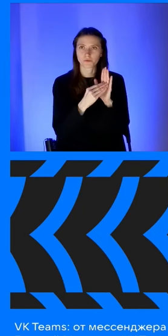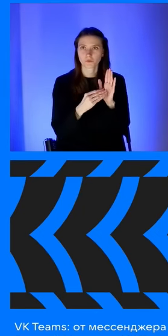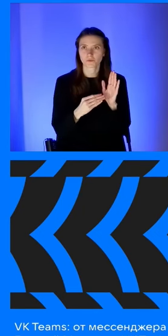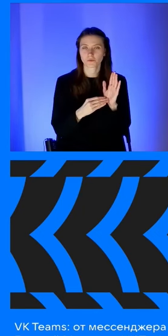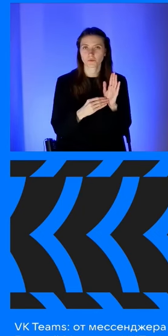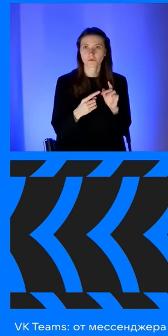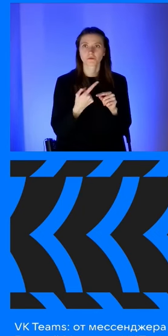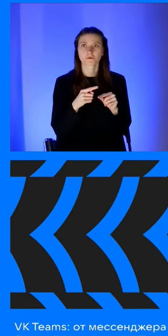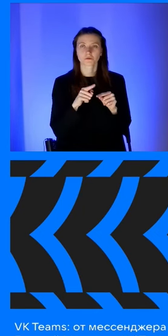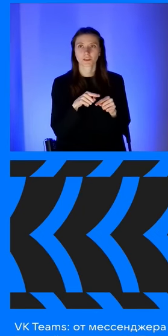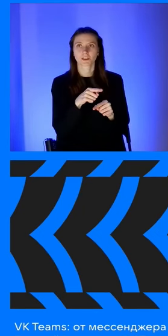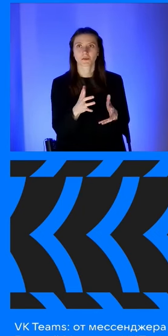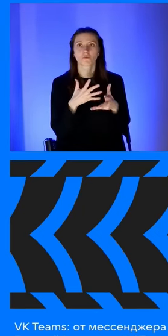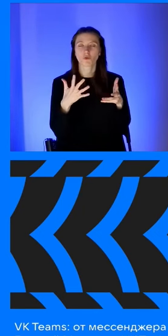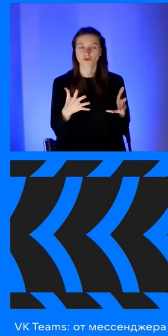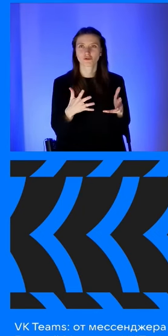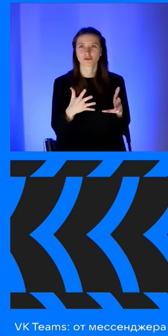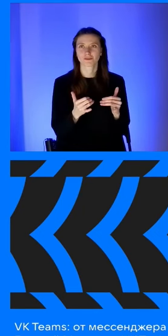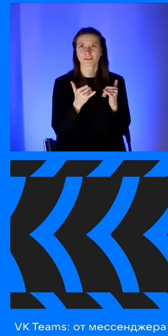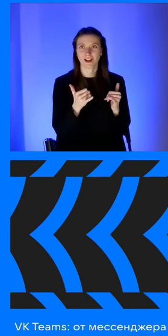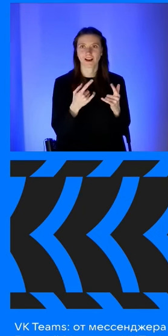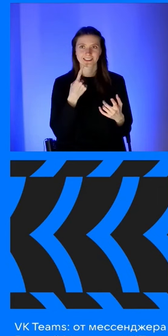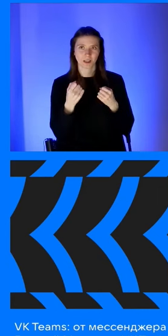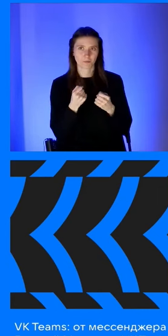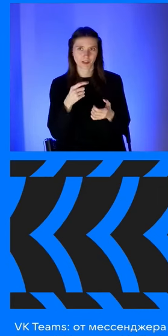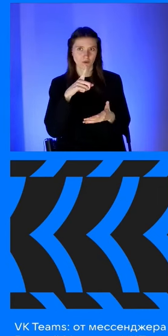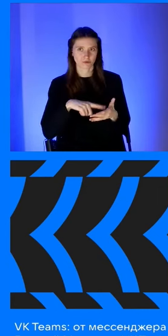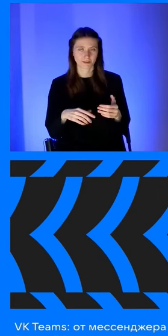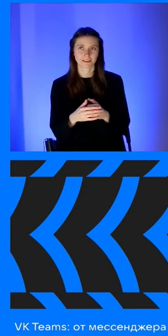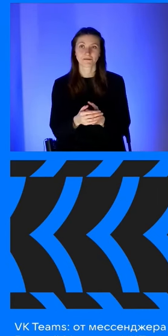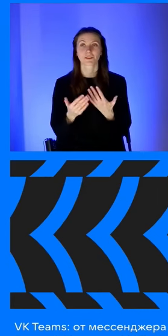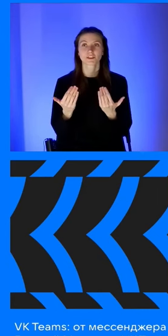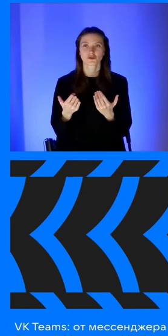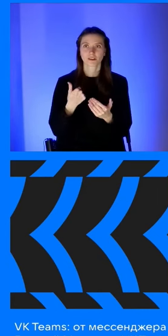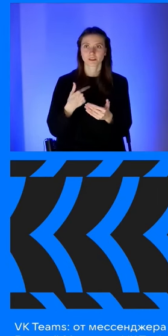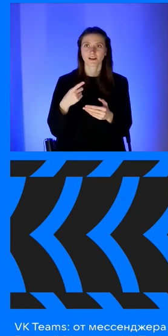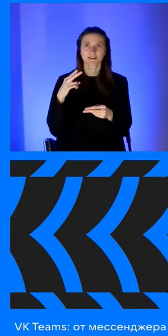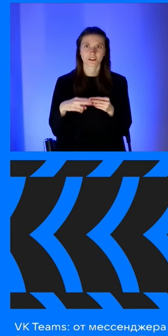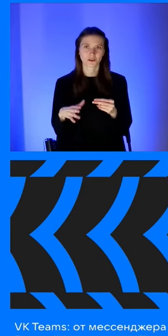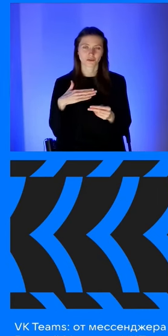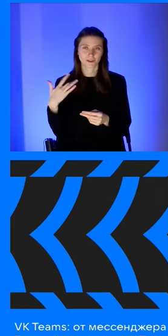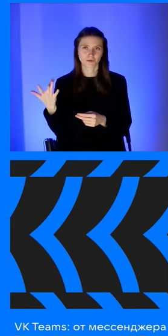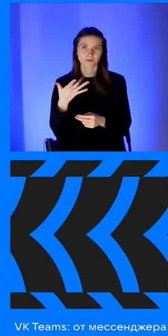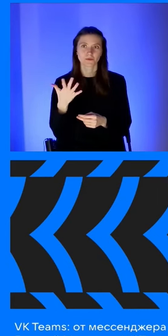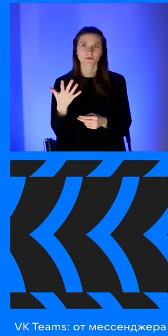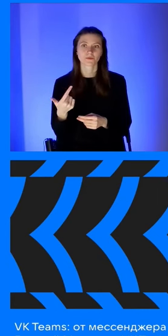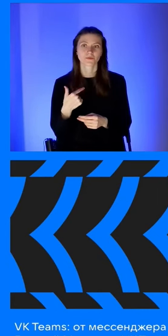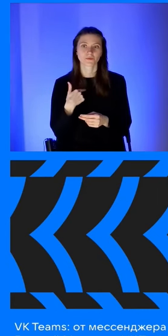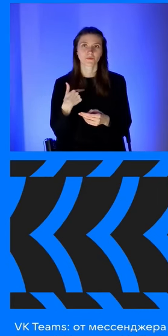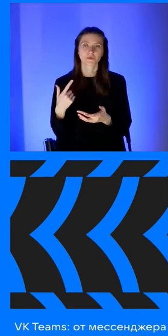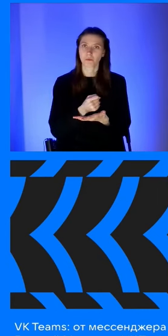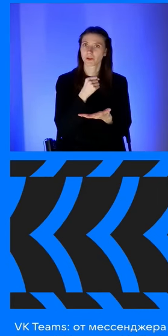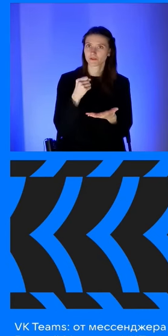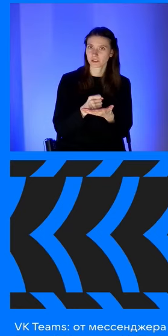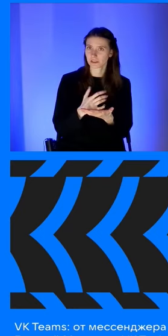Завершая свою пламенную речь, могу сказать, что чего подтвердилось и выяснилось за это